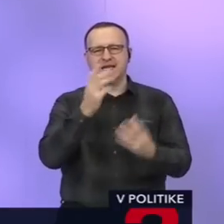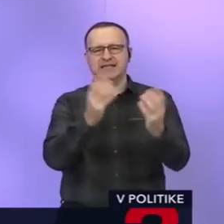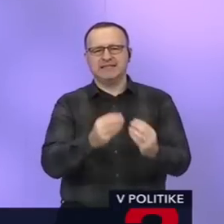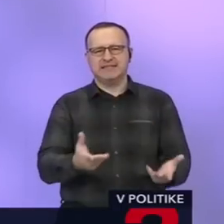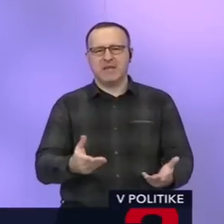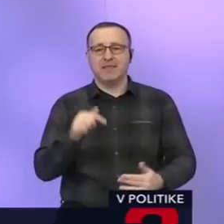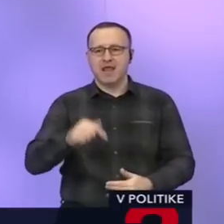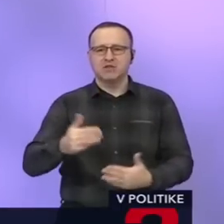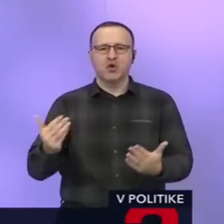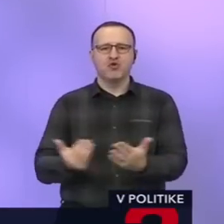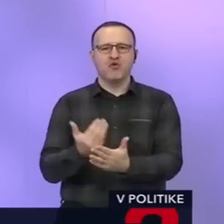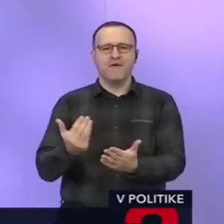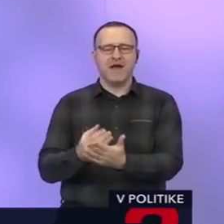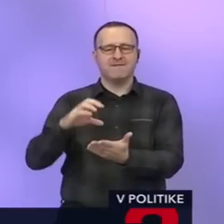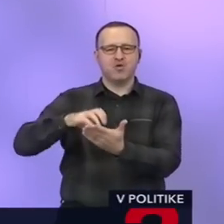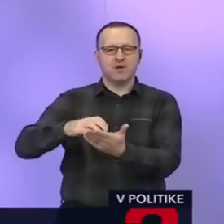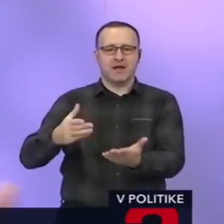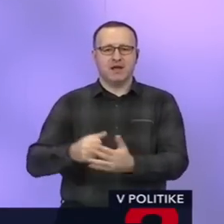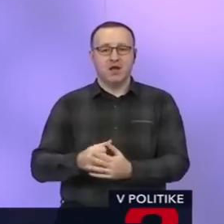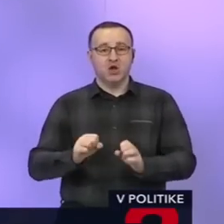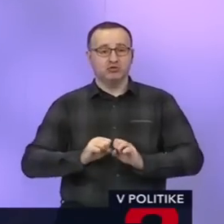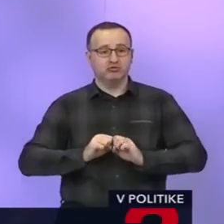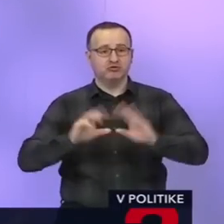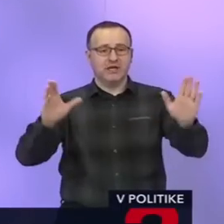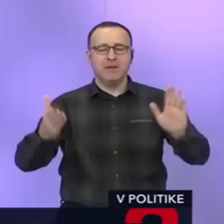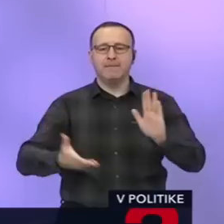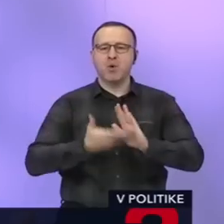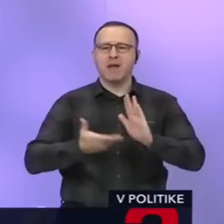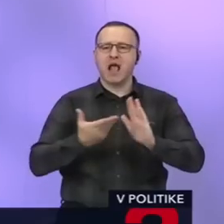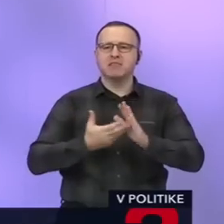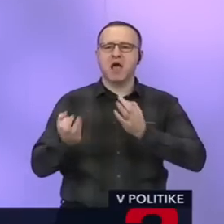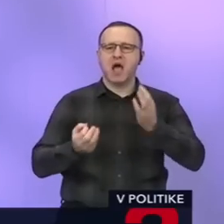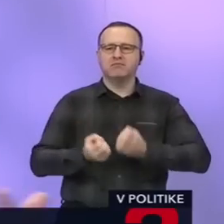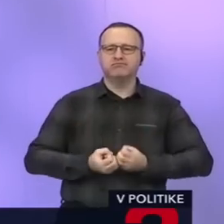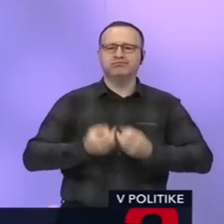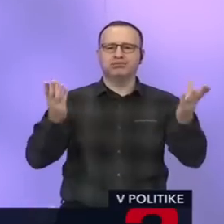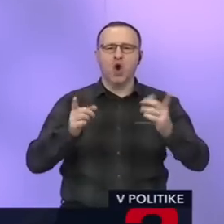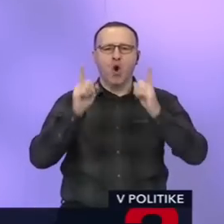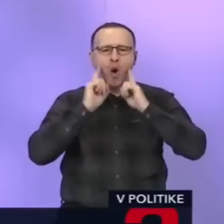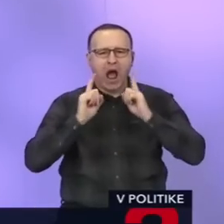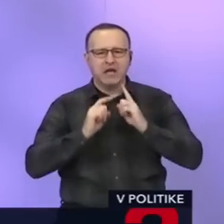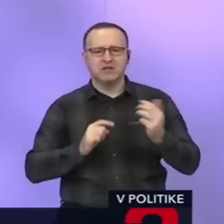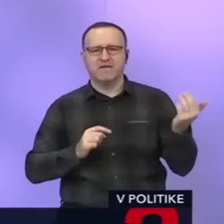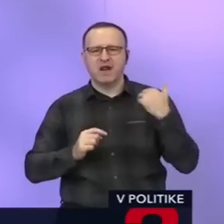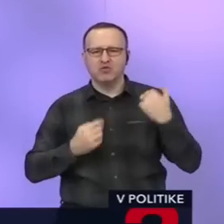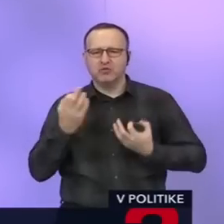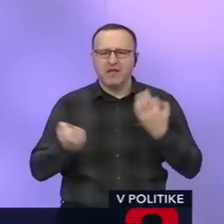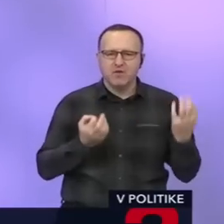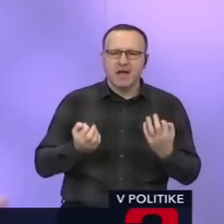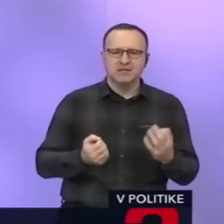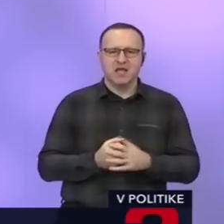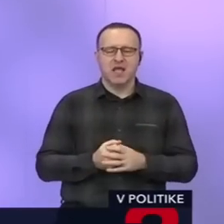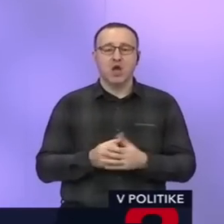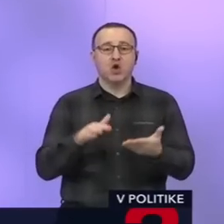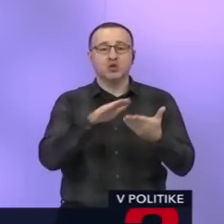formy. A samozrejme, šírenie takejto propagandy prostredníctvom hoaxov a dezinformácií a